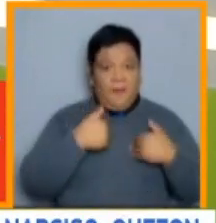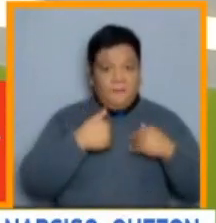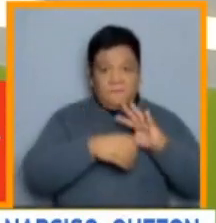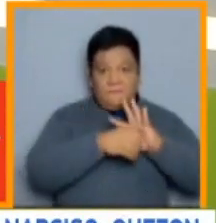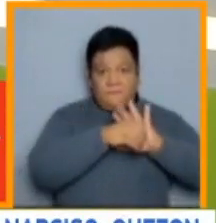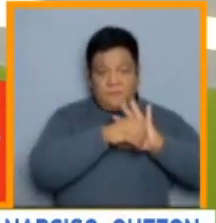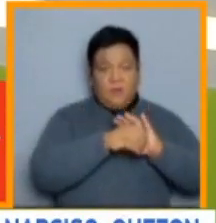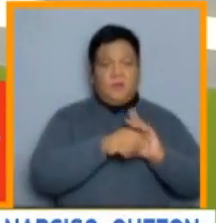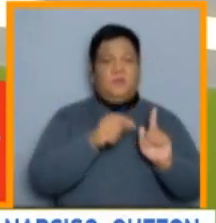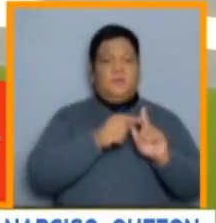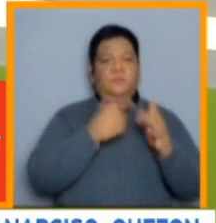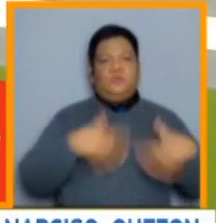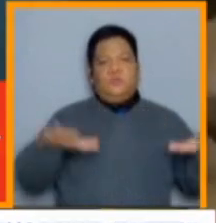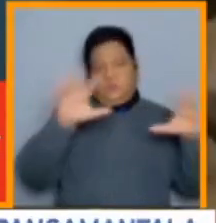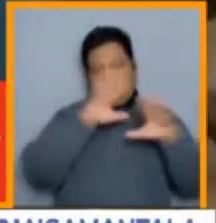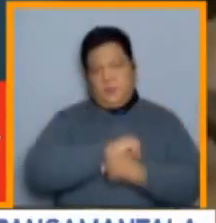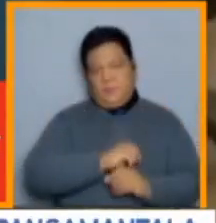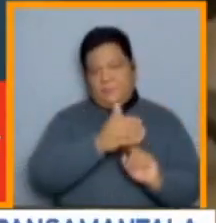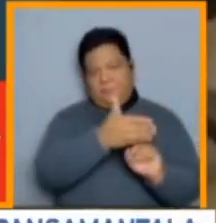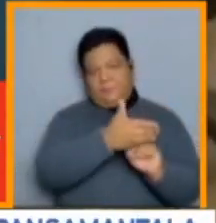Omicron variant.